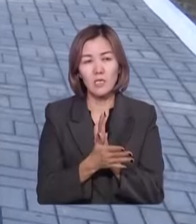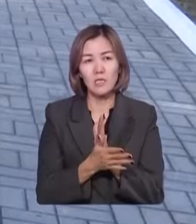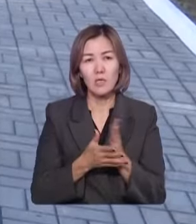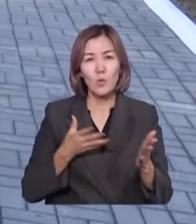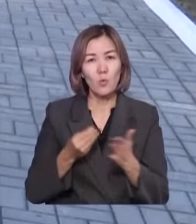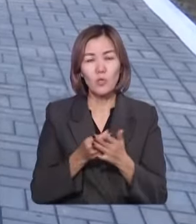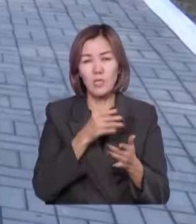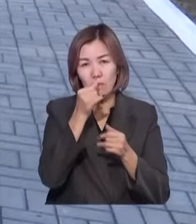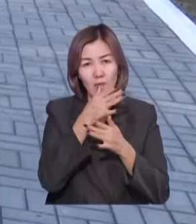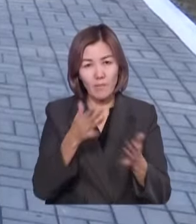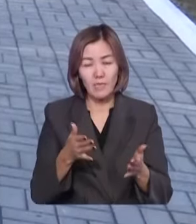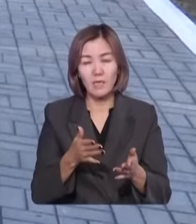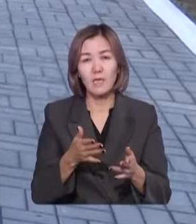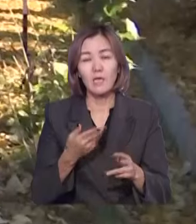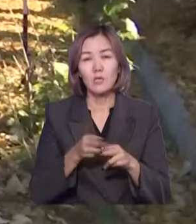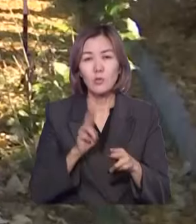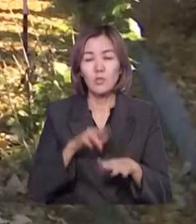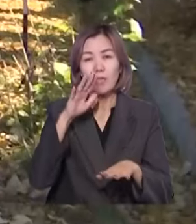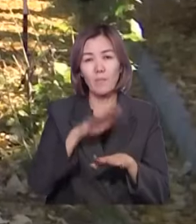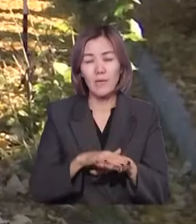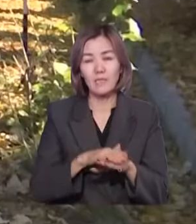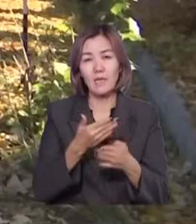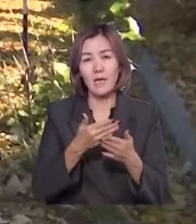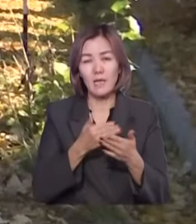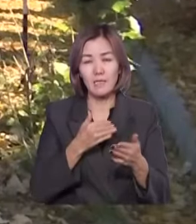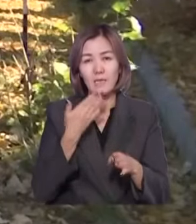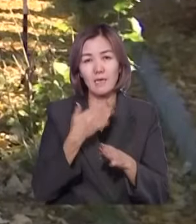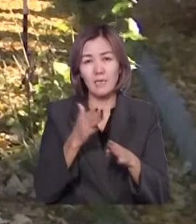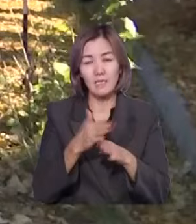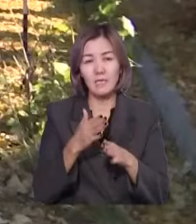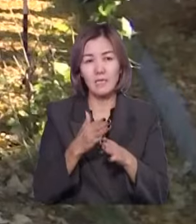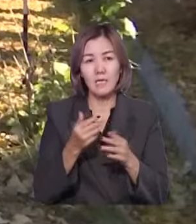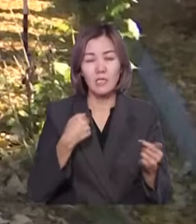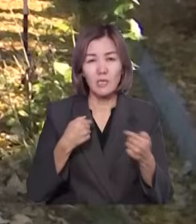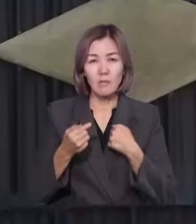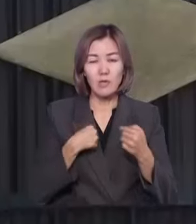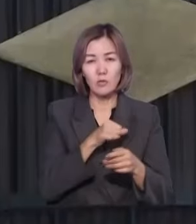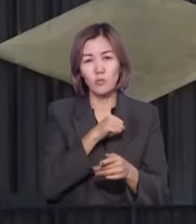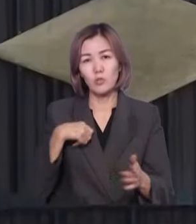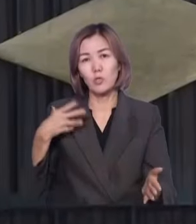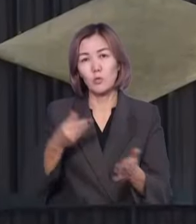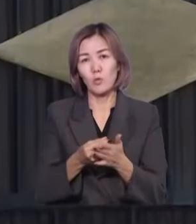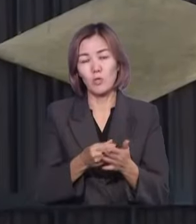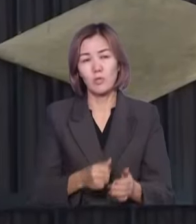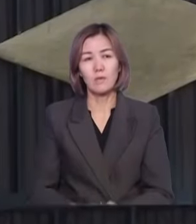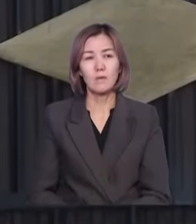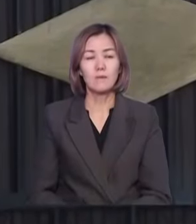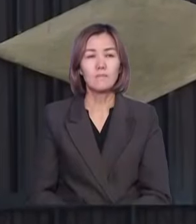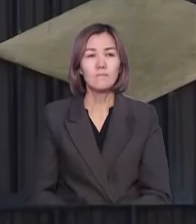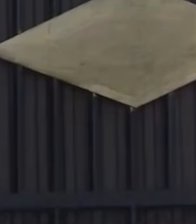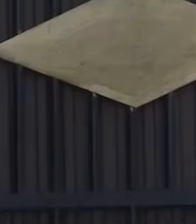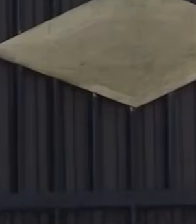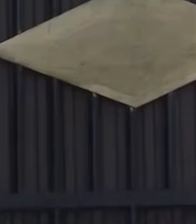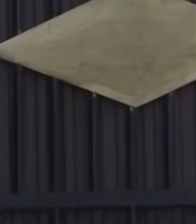өтелмей отыр. Сондықтан да банк алдындағы қарызды әлі де жәбірленушілер төлеп келеді. Еркебұлан